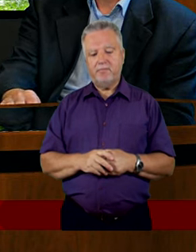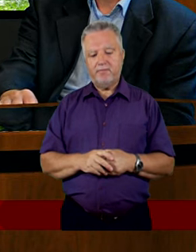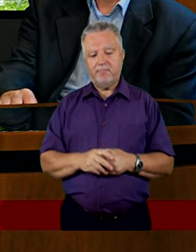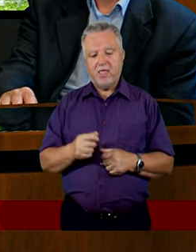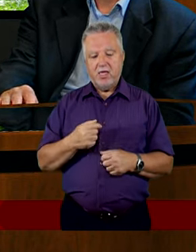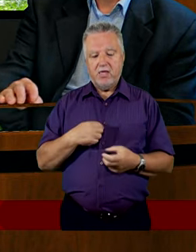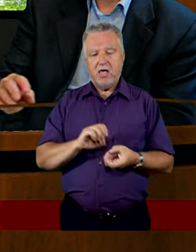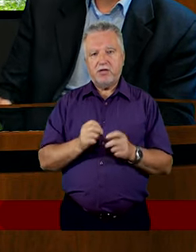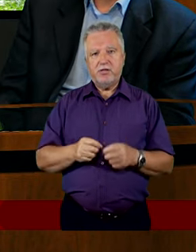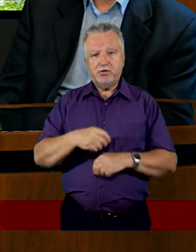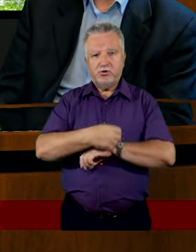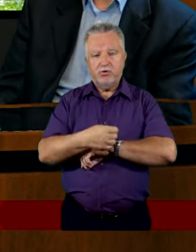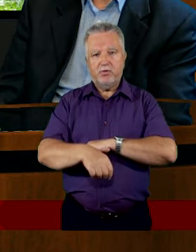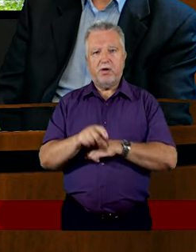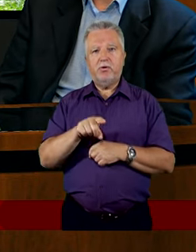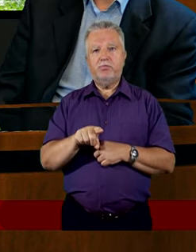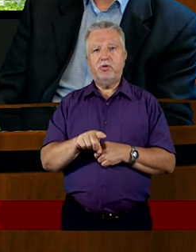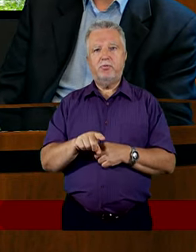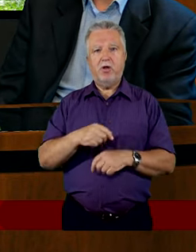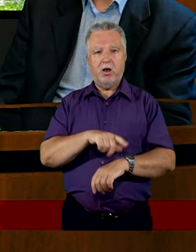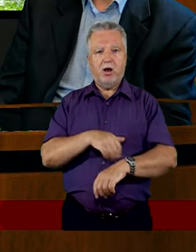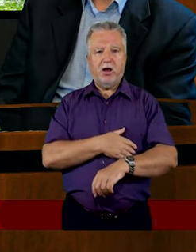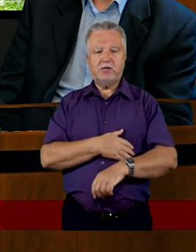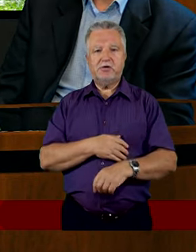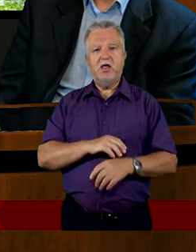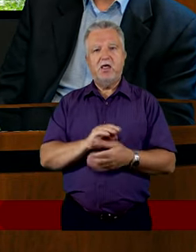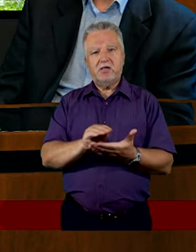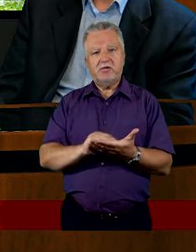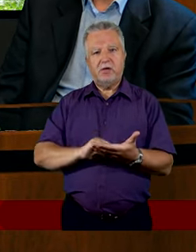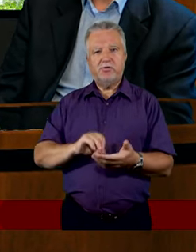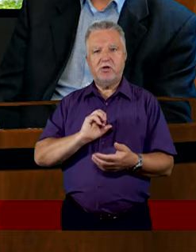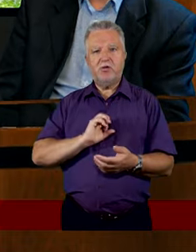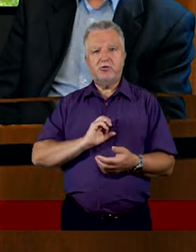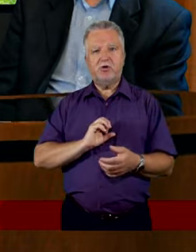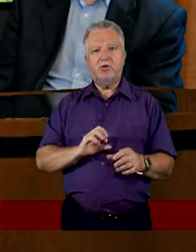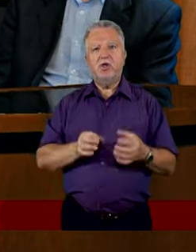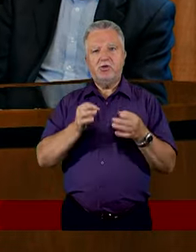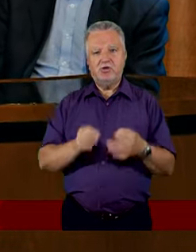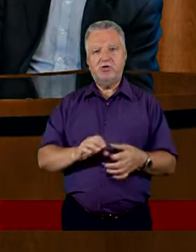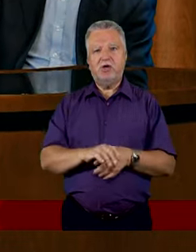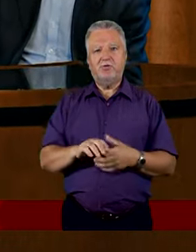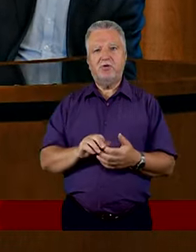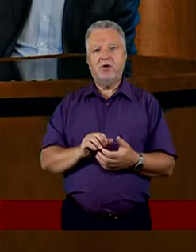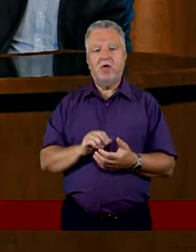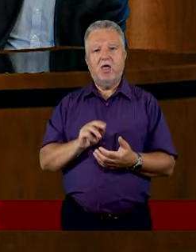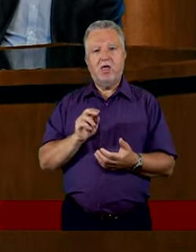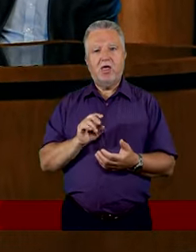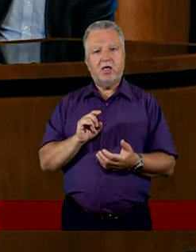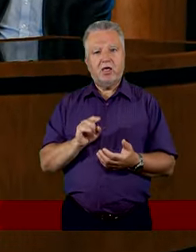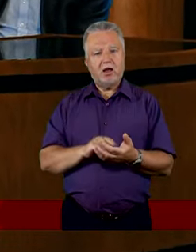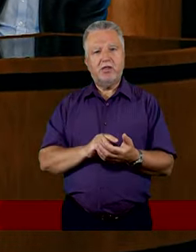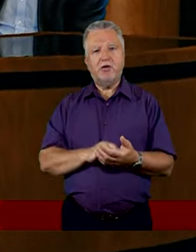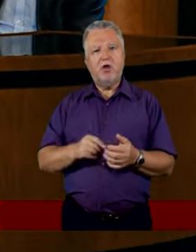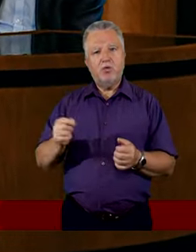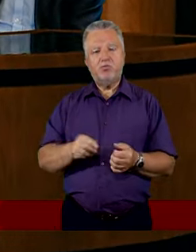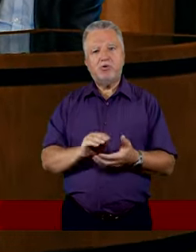ja, kiedy tak studiowałem to lekcję, to zapisałem sobie dzisiaj w kalendarzyku.